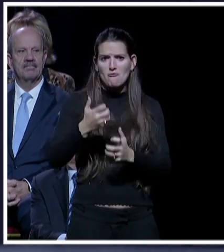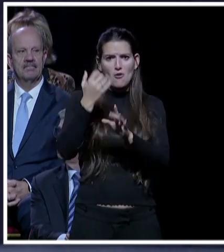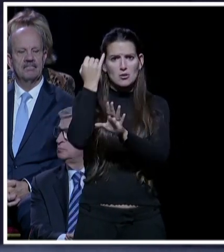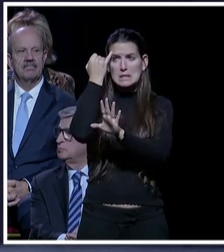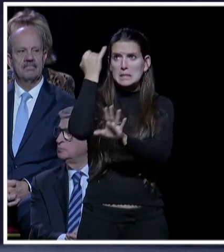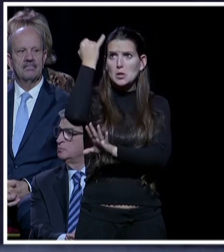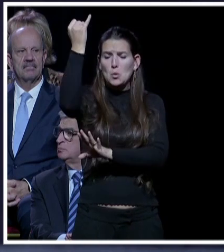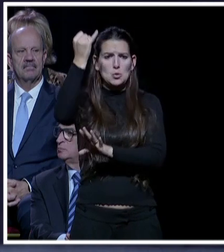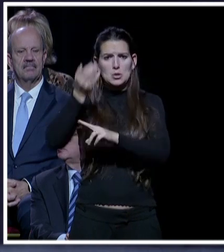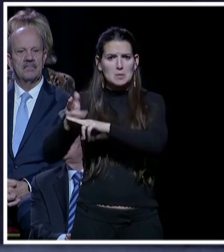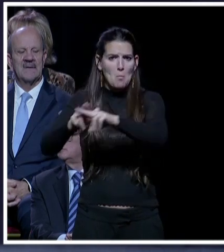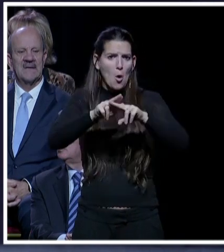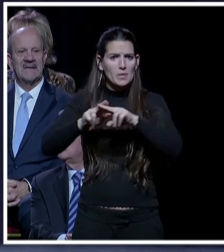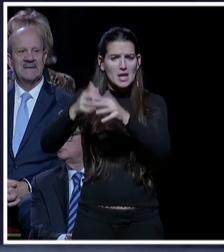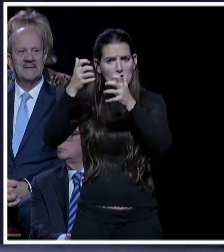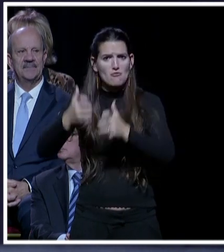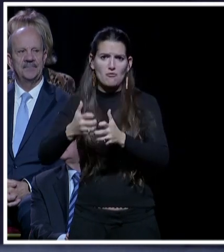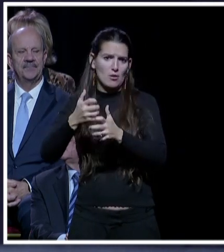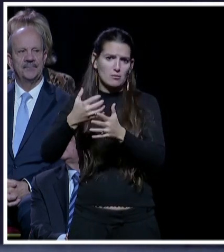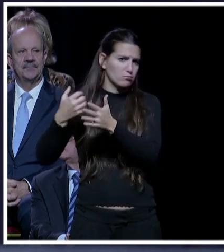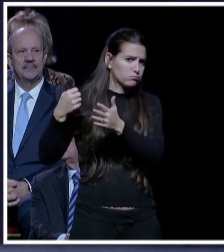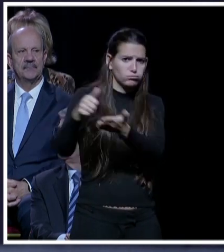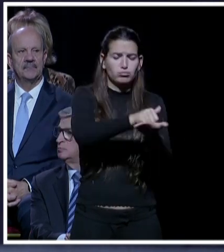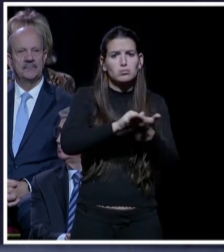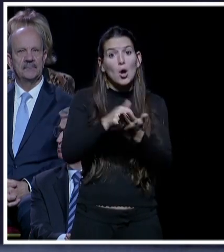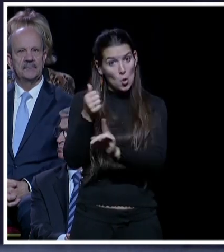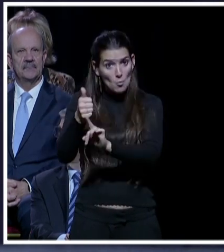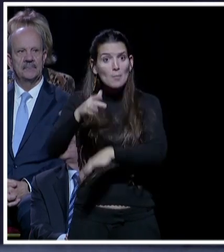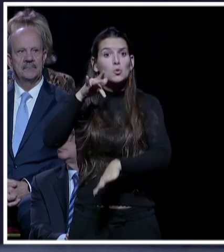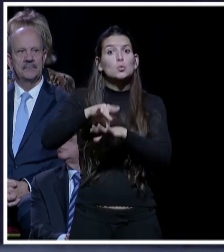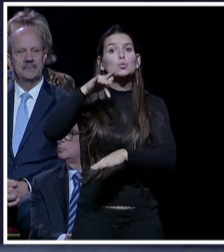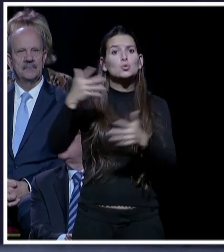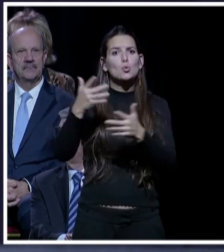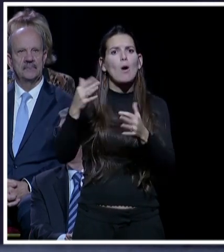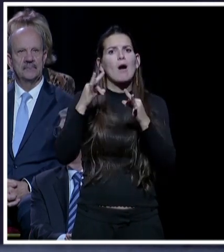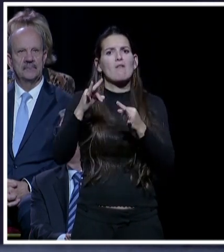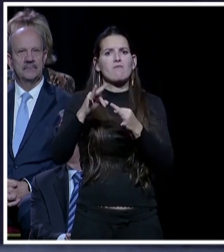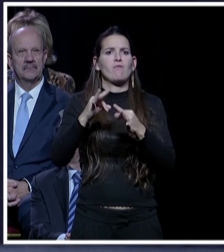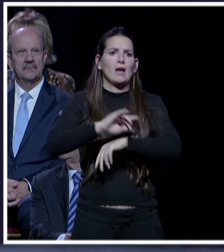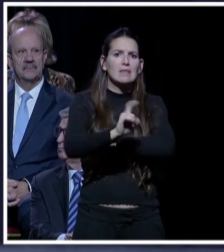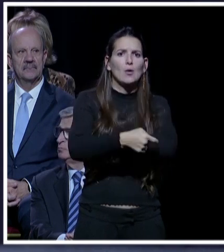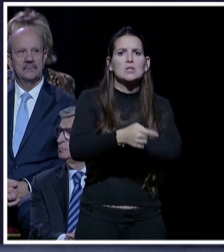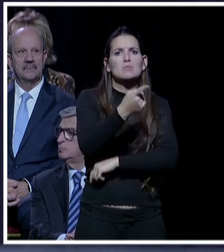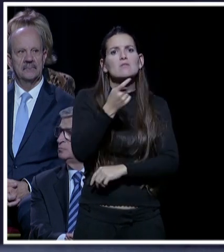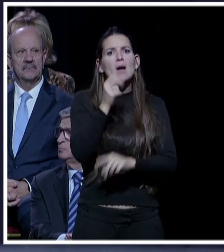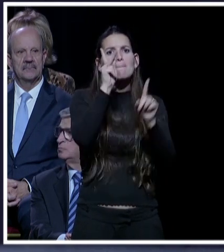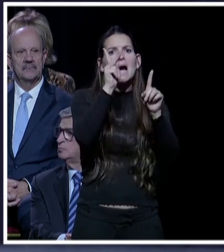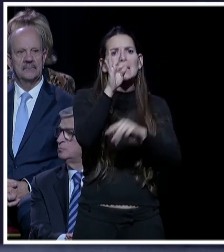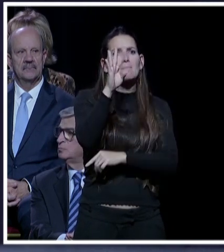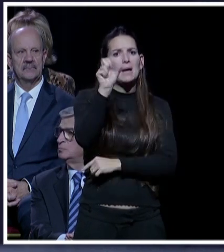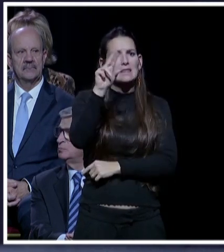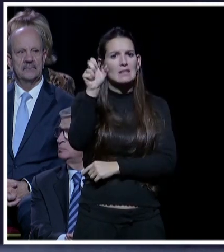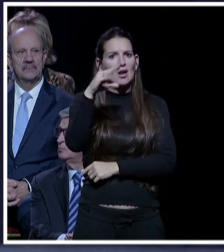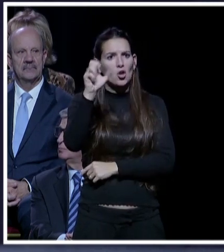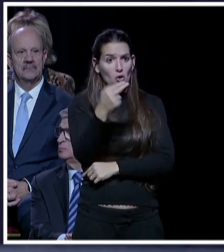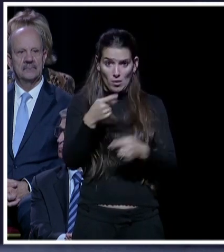mortifère. Ce sont les mêmes qui ont commis l'attentat du Bataclan et l'attentat de Nice. Les mêmes qui ont encore